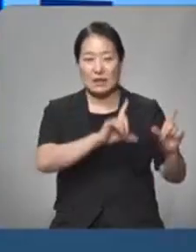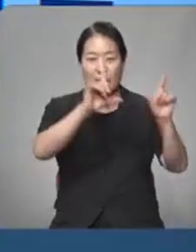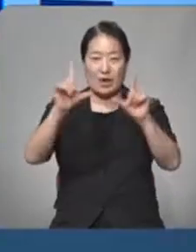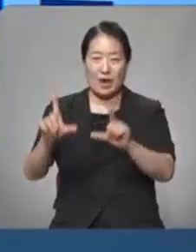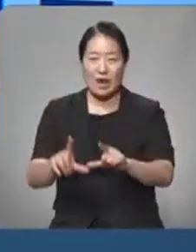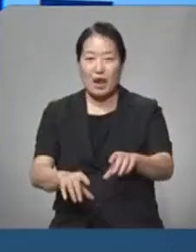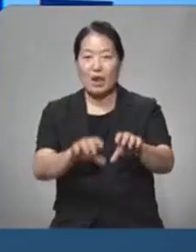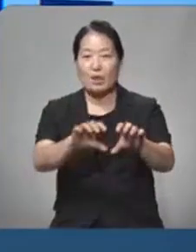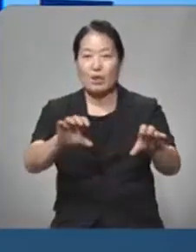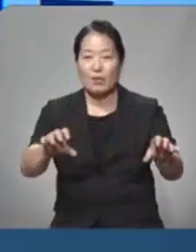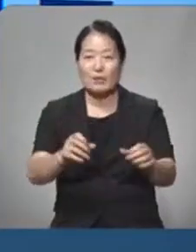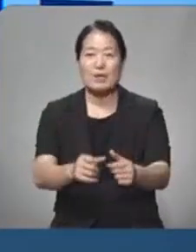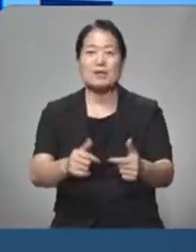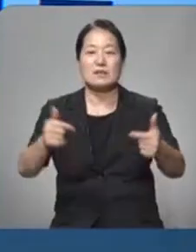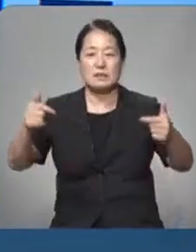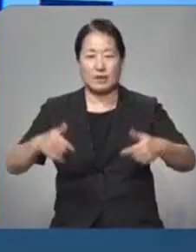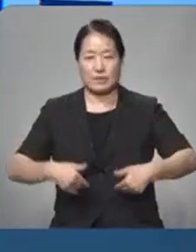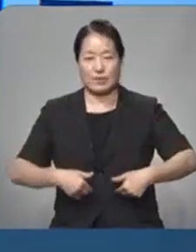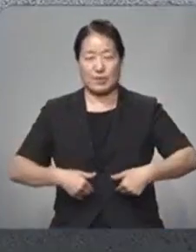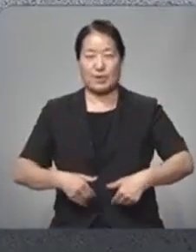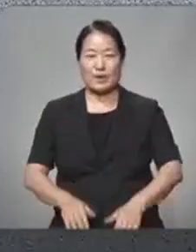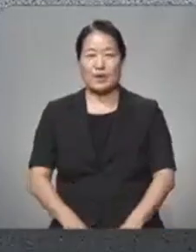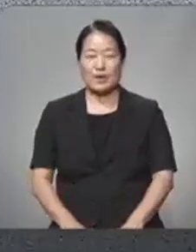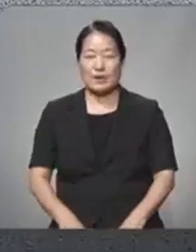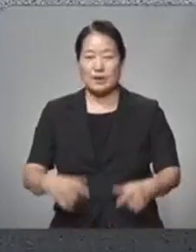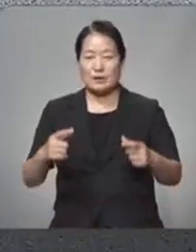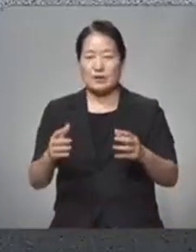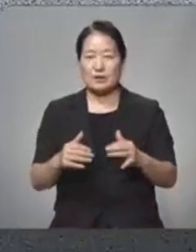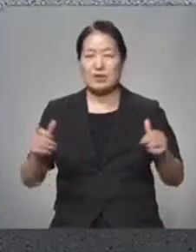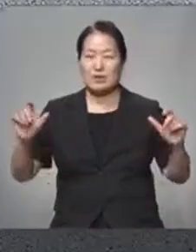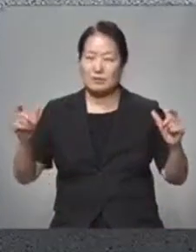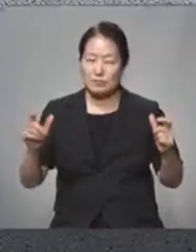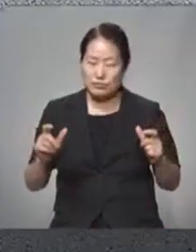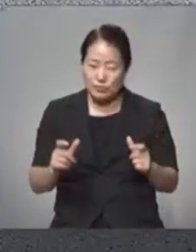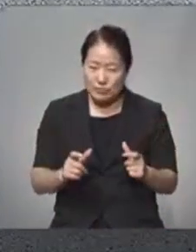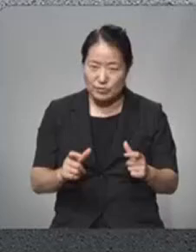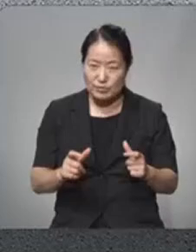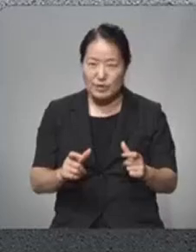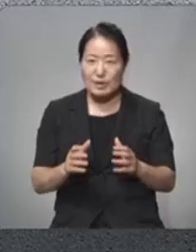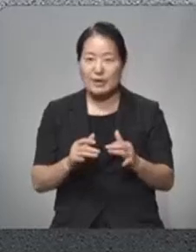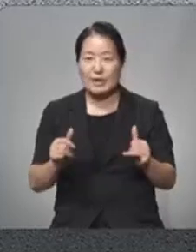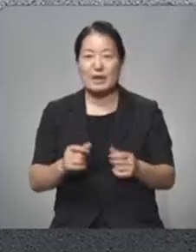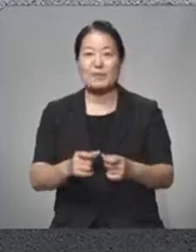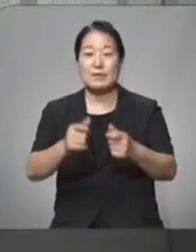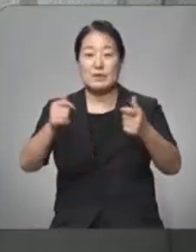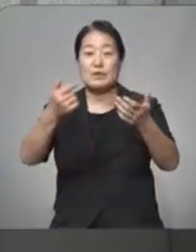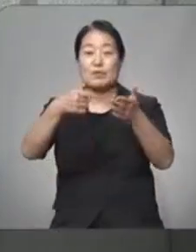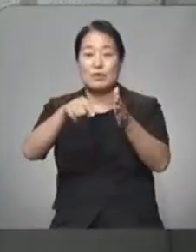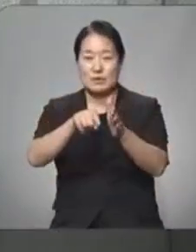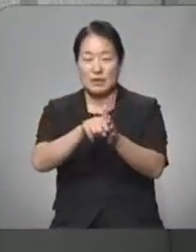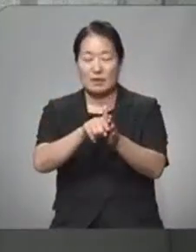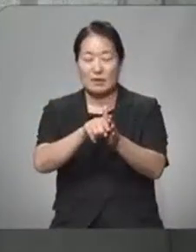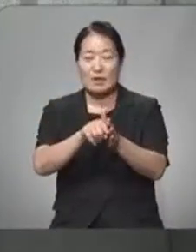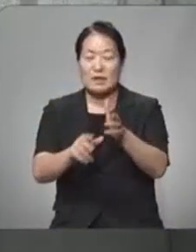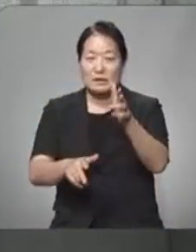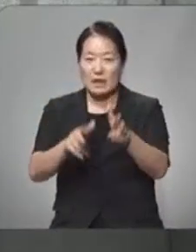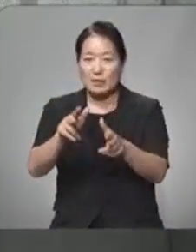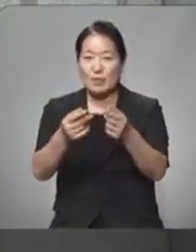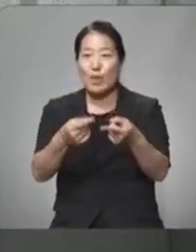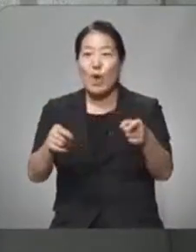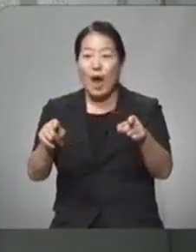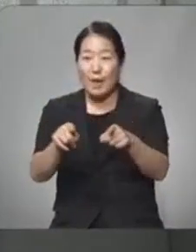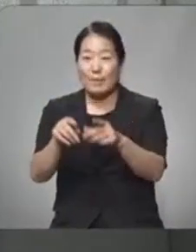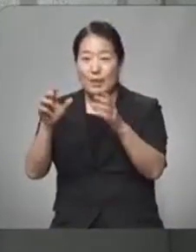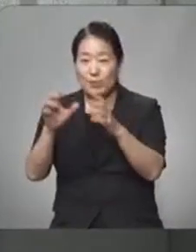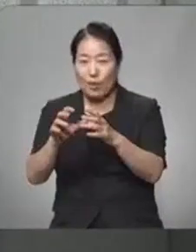확대해야 한다고 조언합니다 인구 감소 상황에도 이용계획을 늘릴 수 있고 공통사 추진시 예산부담을